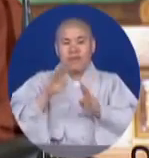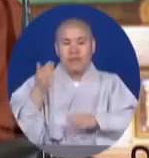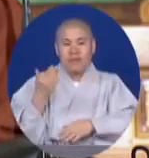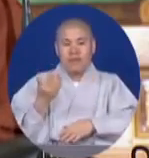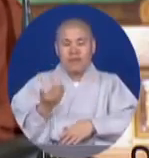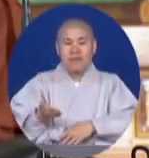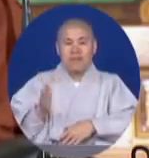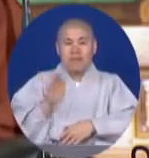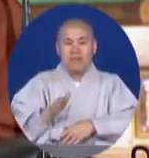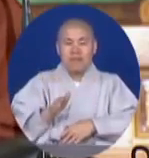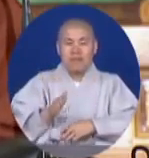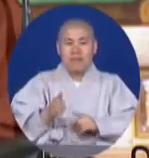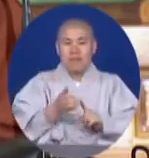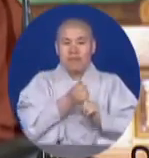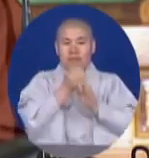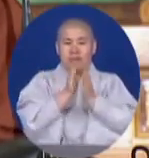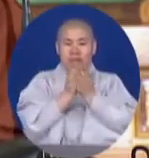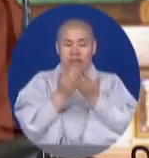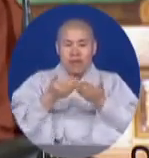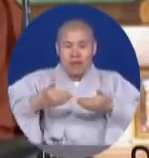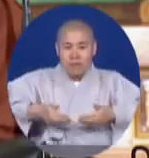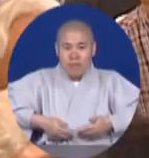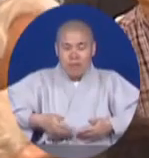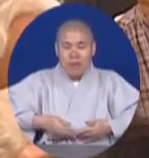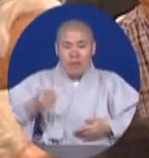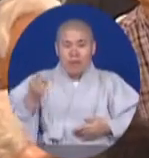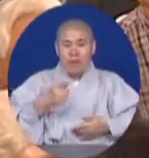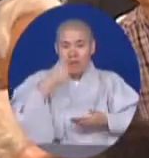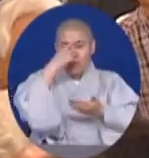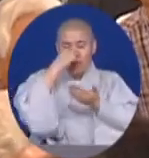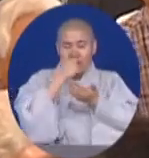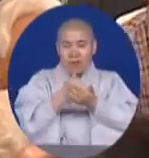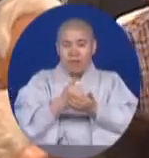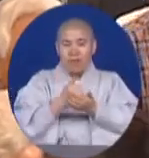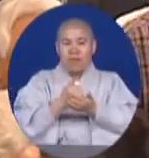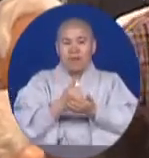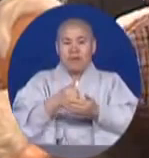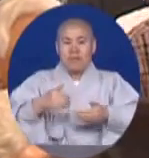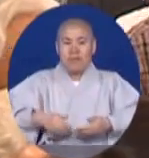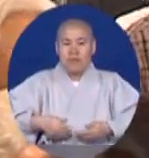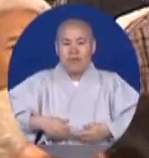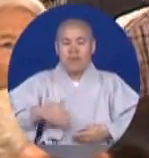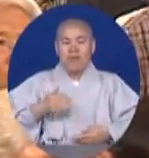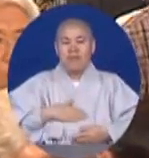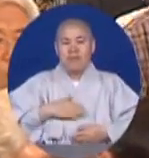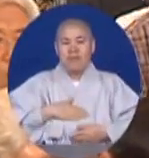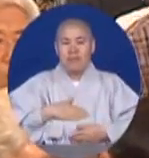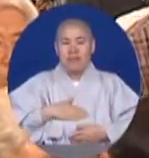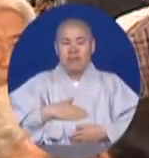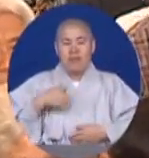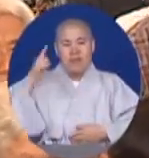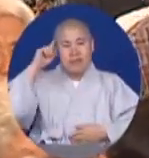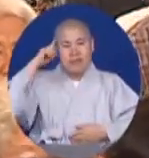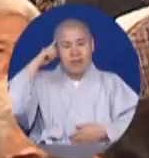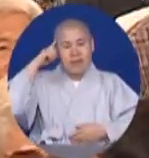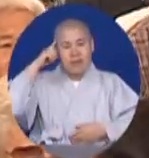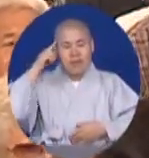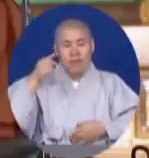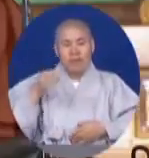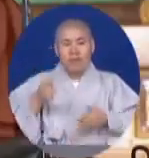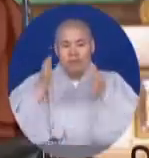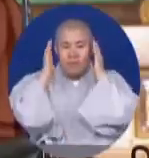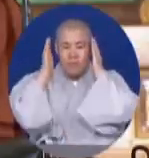그러니까 이 경전이 필요하고 선지식이 필요합니다. 자기 소견으로 이 도를 닦다가 큰일 납니다.